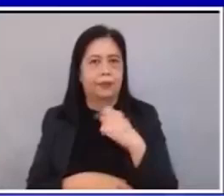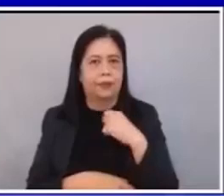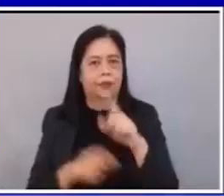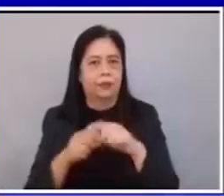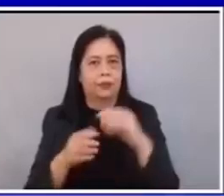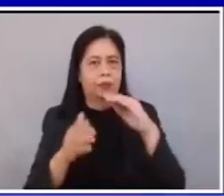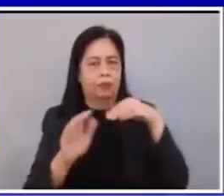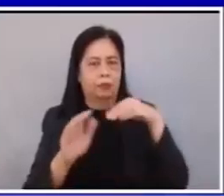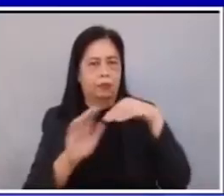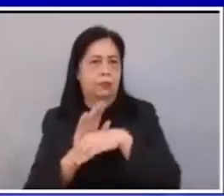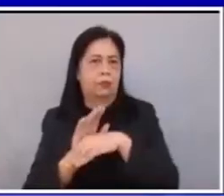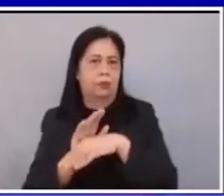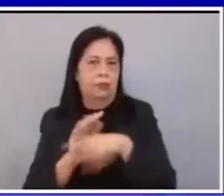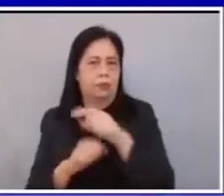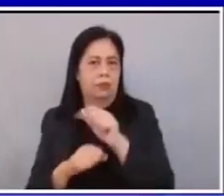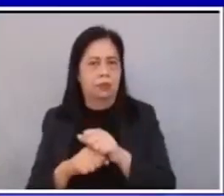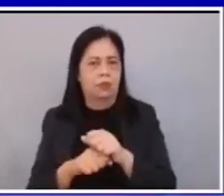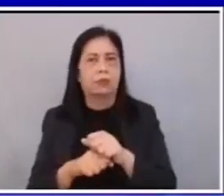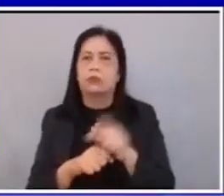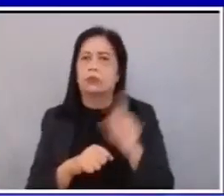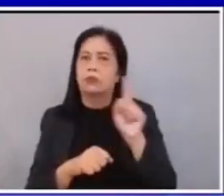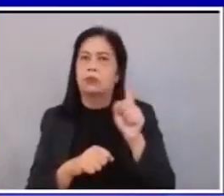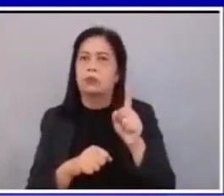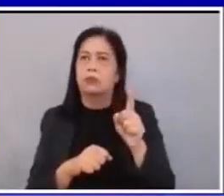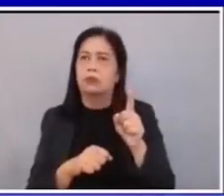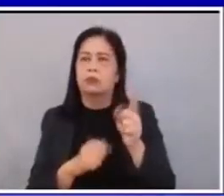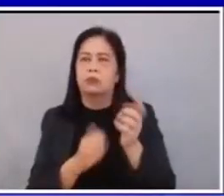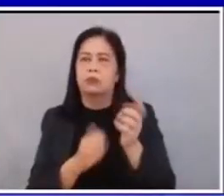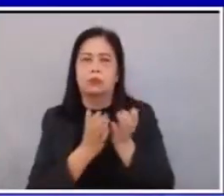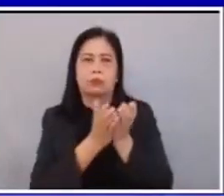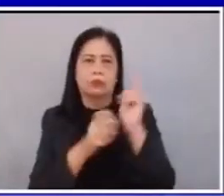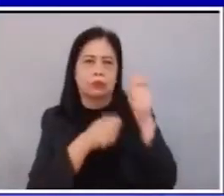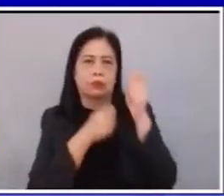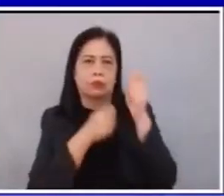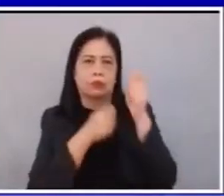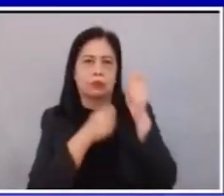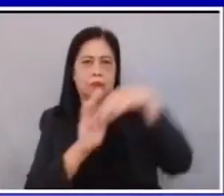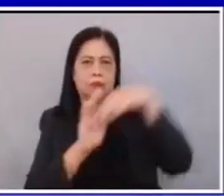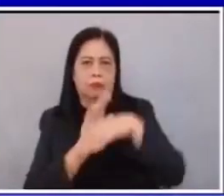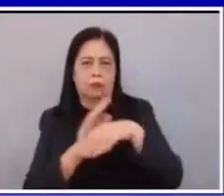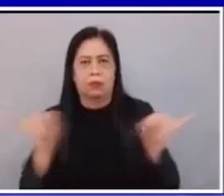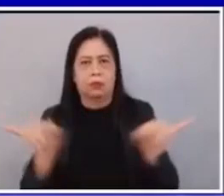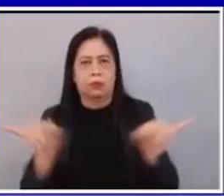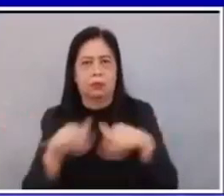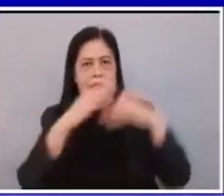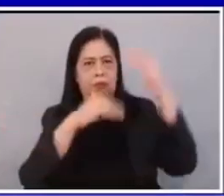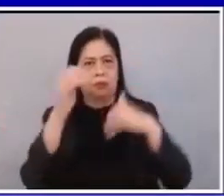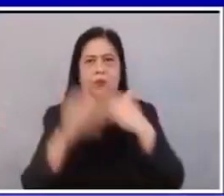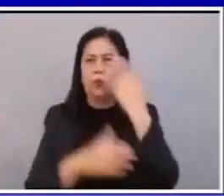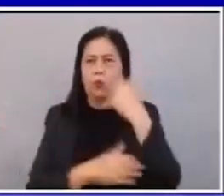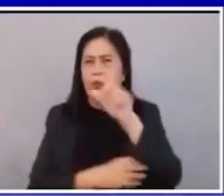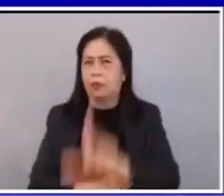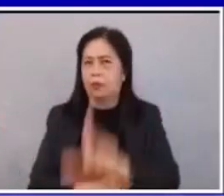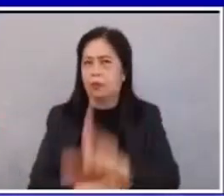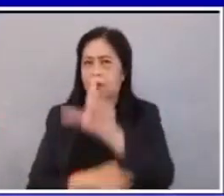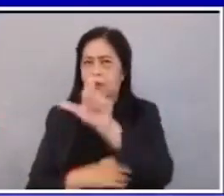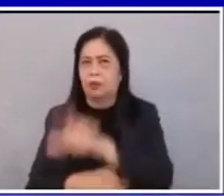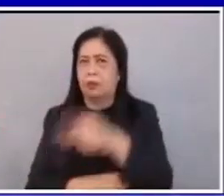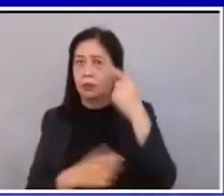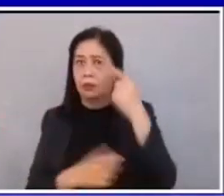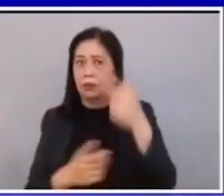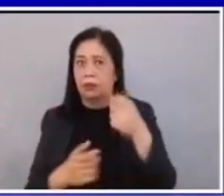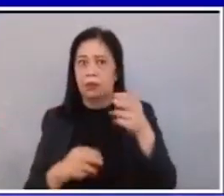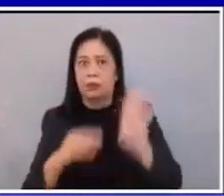sa agri and fisheries, seasonal po ba ito? And also sa construction, bakit bumaba considering supposedly balik